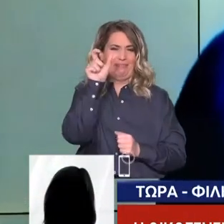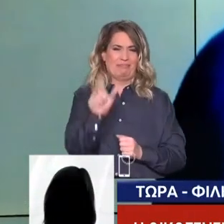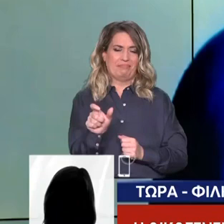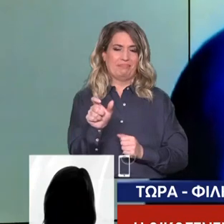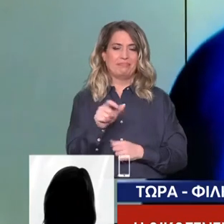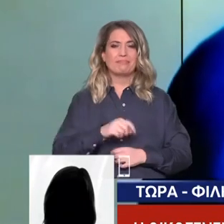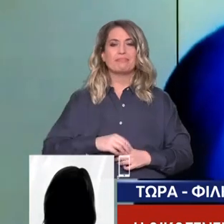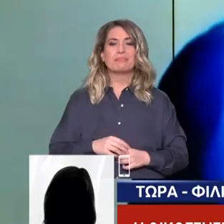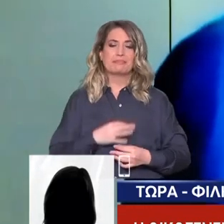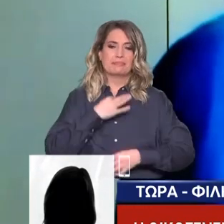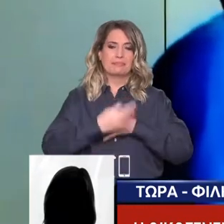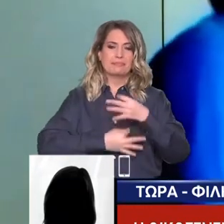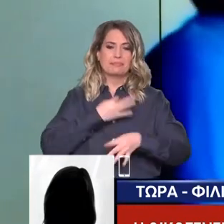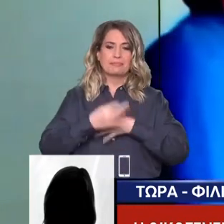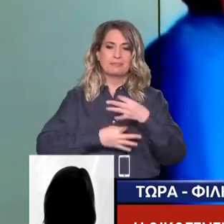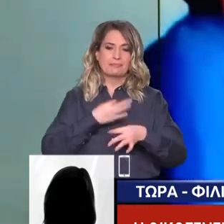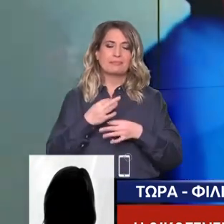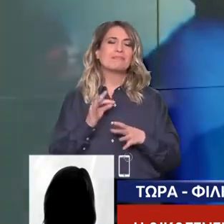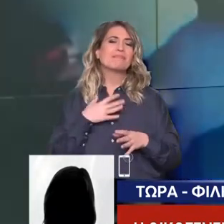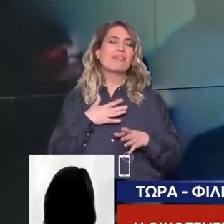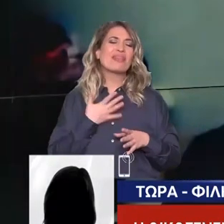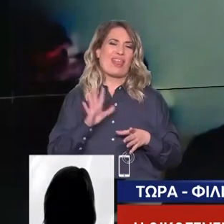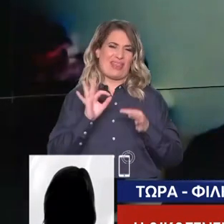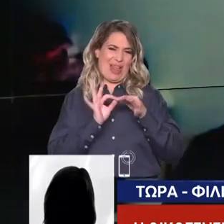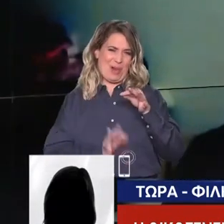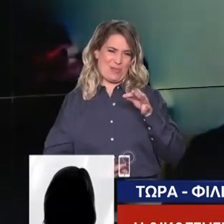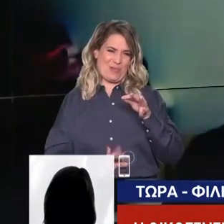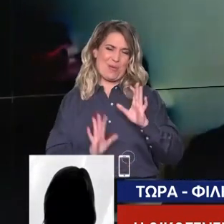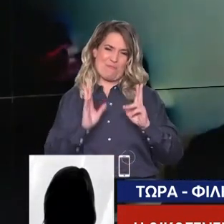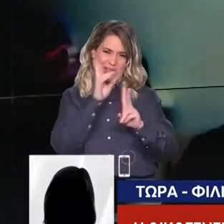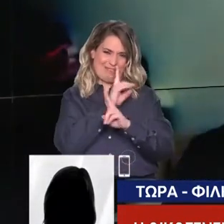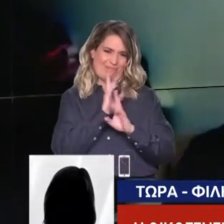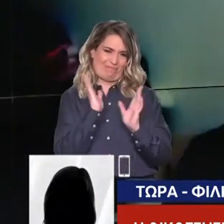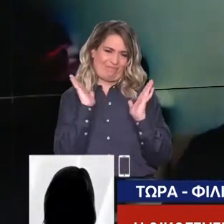δράστη. Δεν θα πω πιο πολλές λεπτομέρειες, το τονίζω,